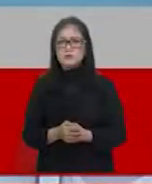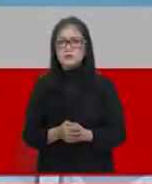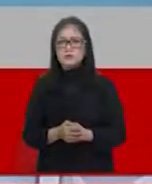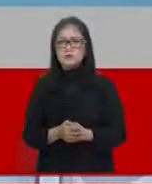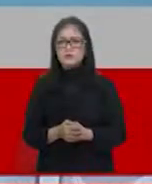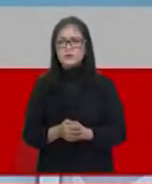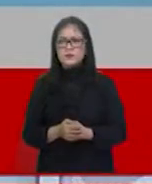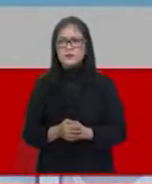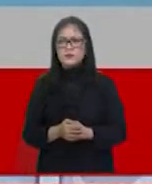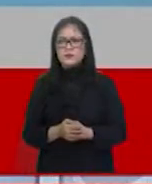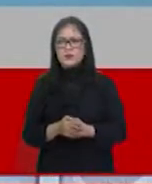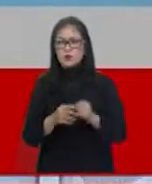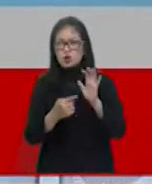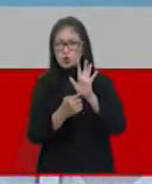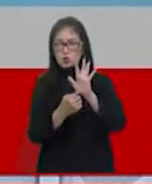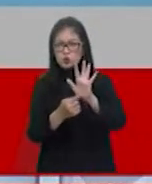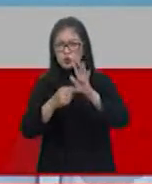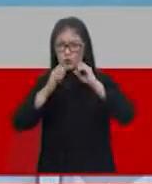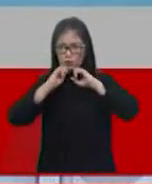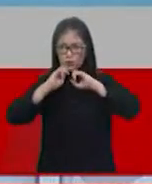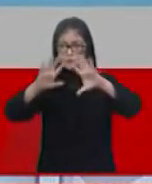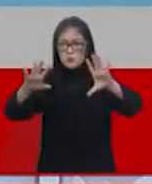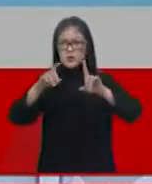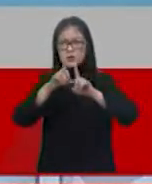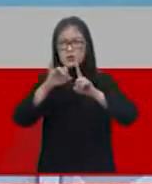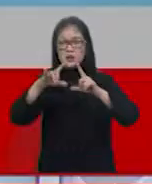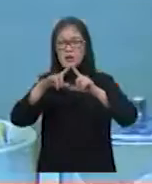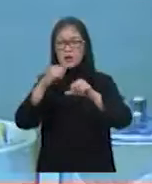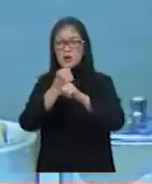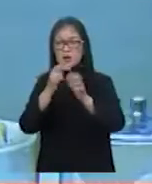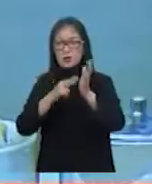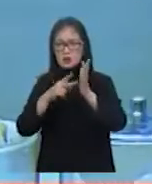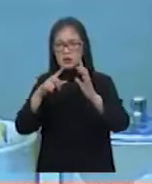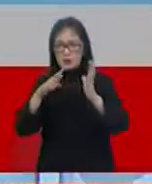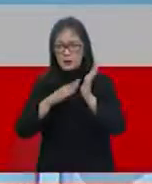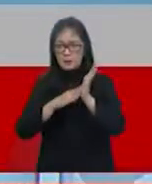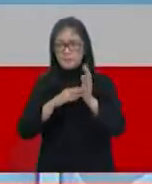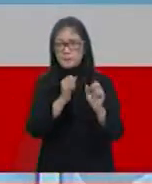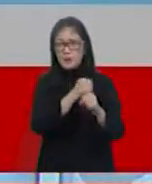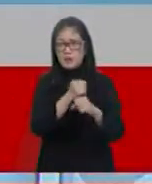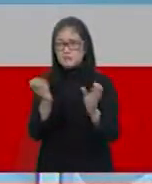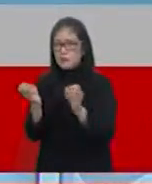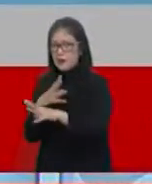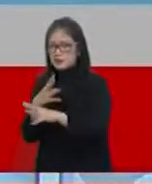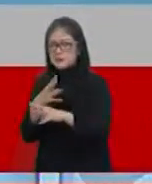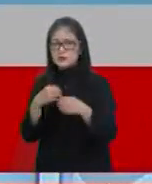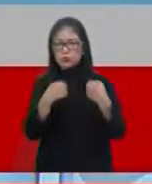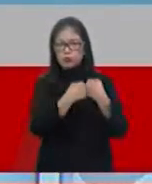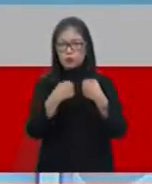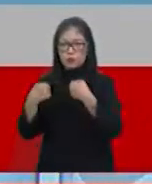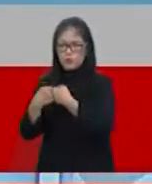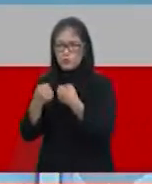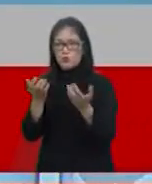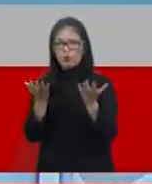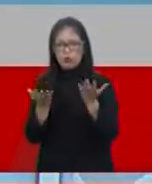diagram-diagram yang seolah-olah saling balas-membalas. Ini menunjukkan bahwa ada sesuatu perang